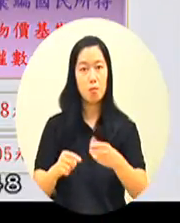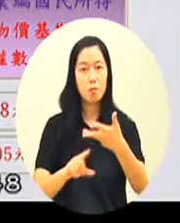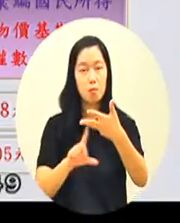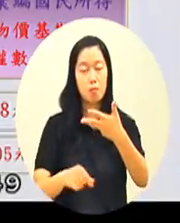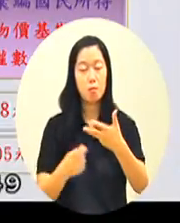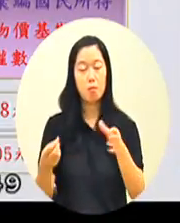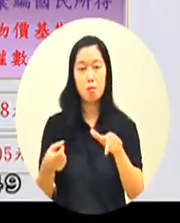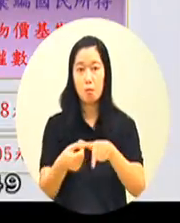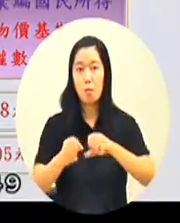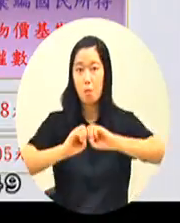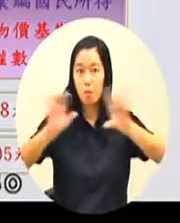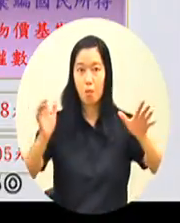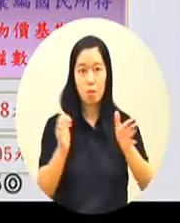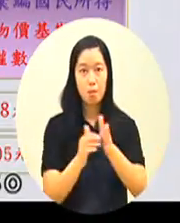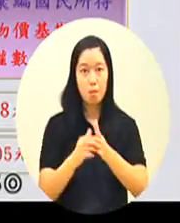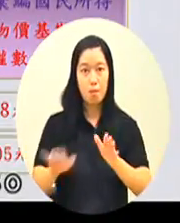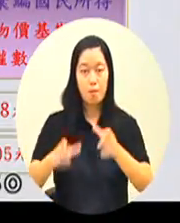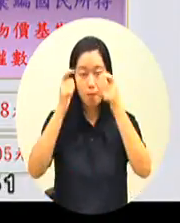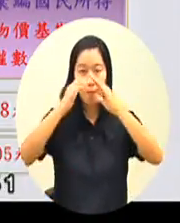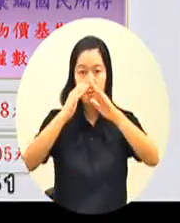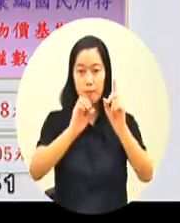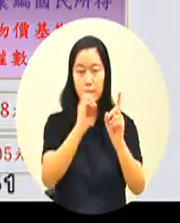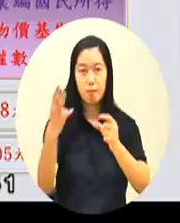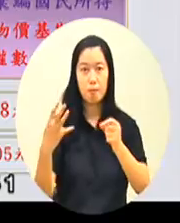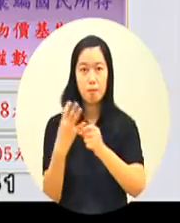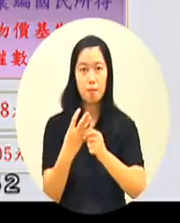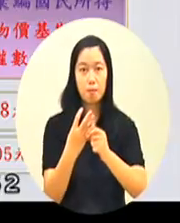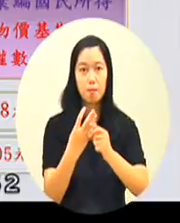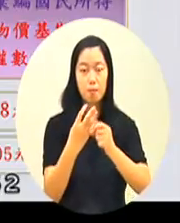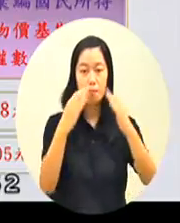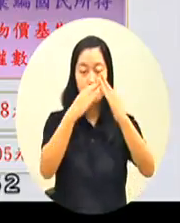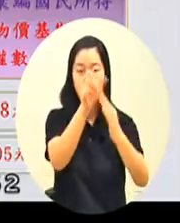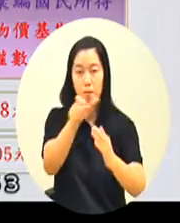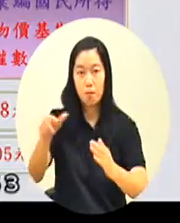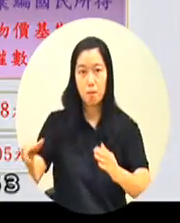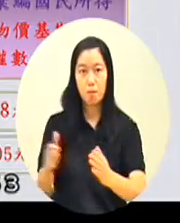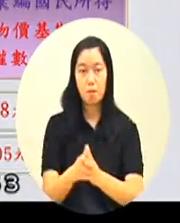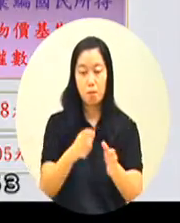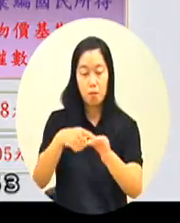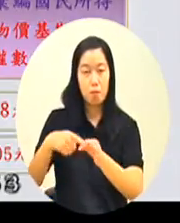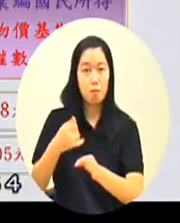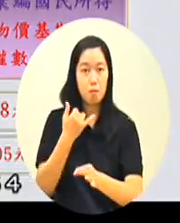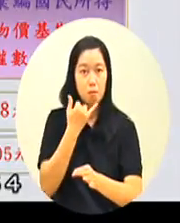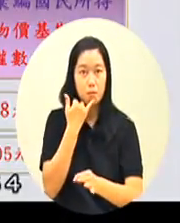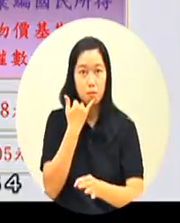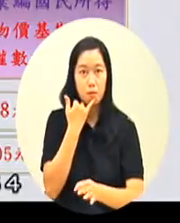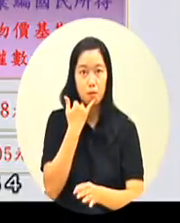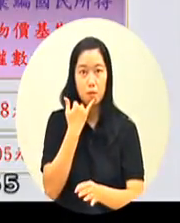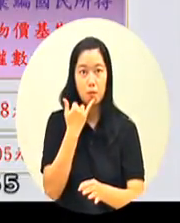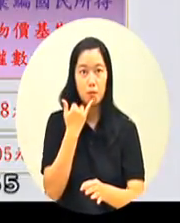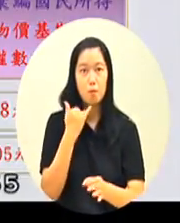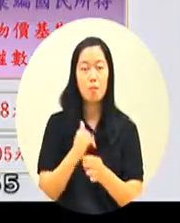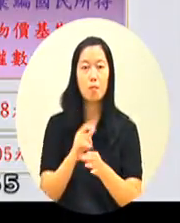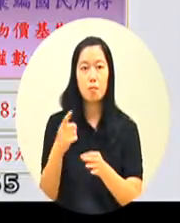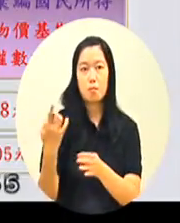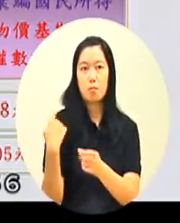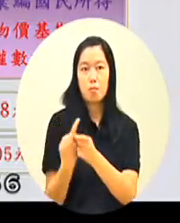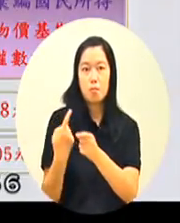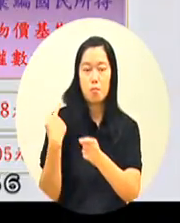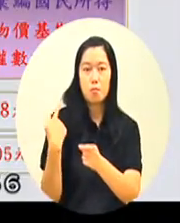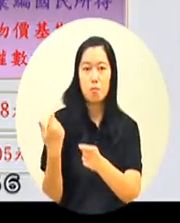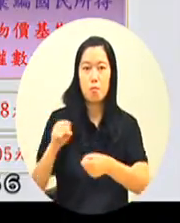果。那本市104年平均每户可支配所得是94万6千多，较103年度增加